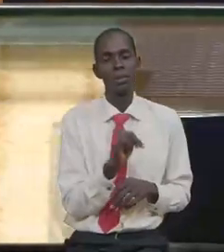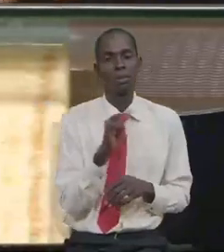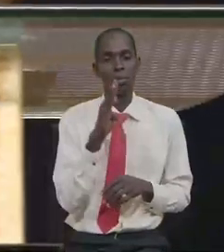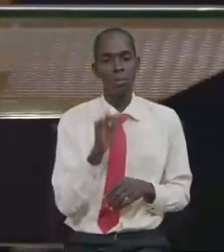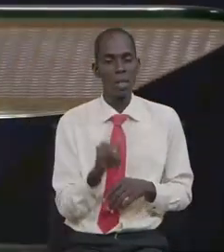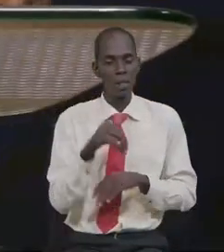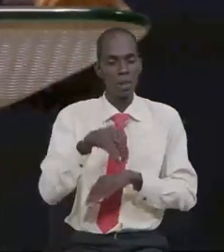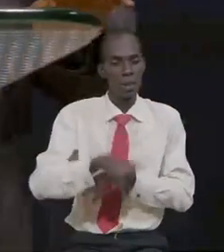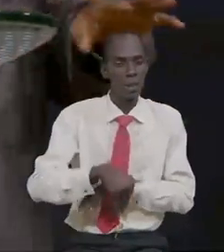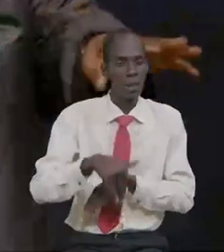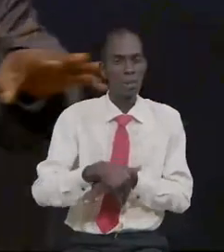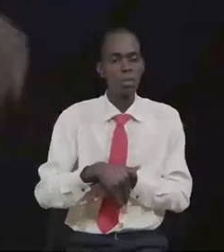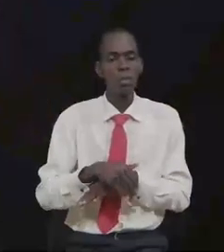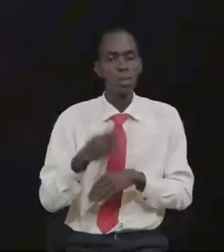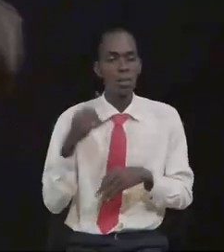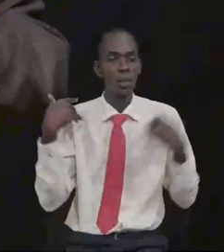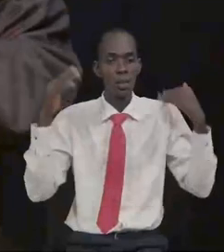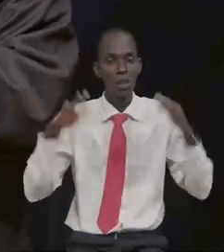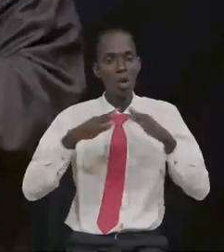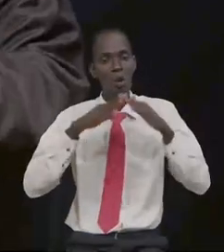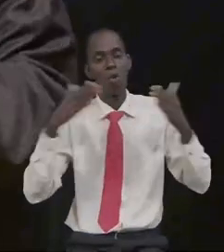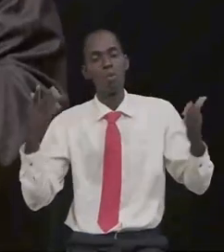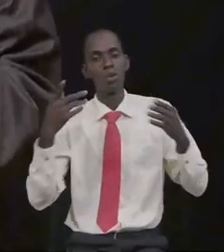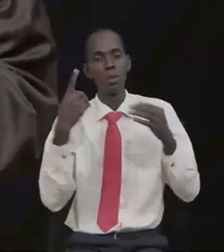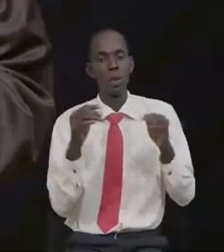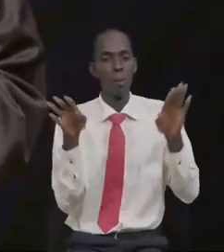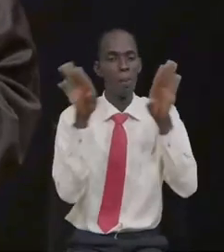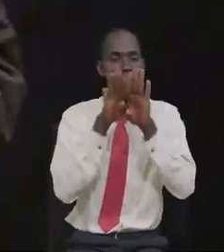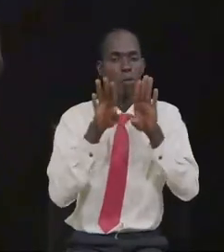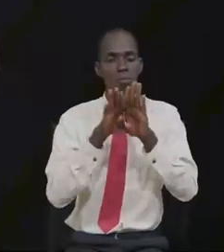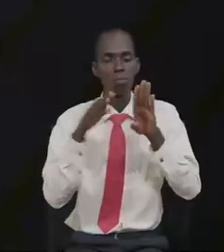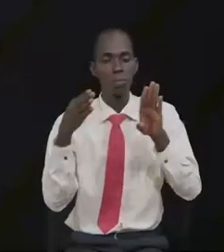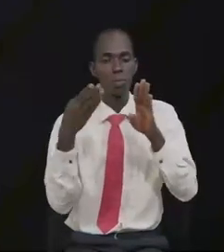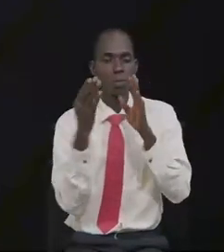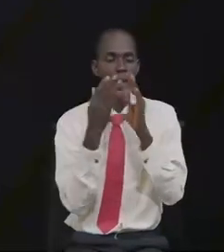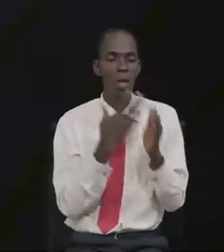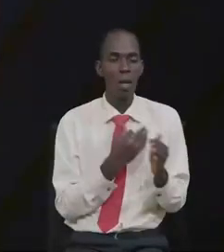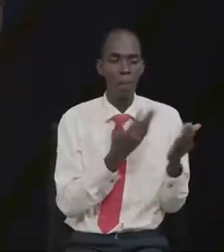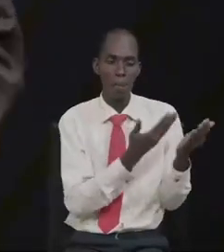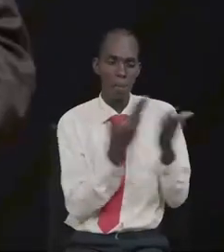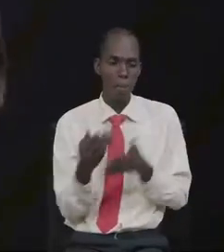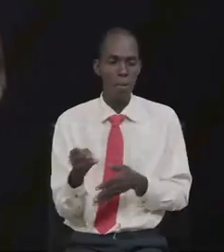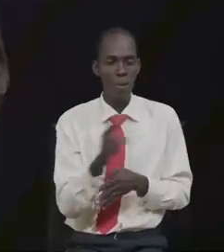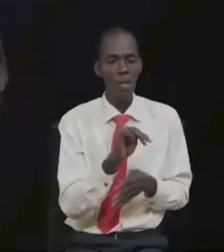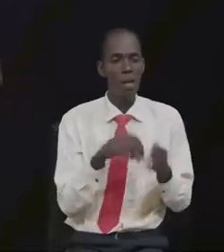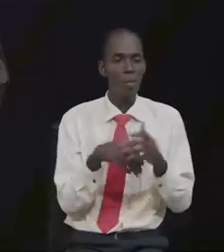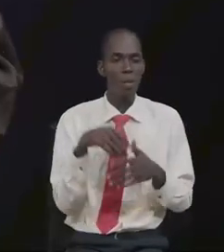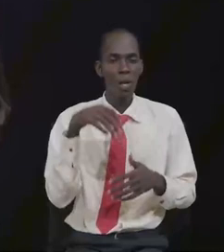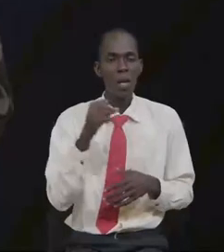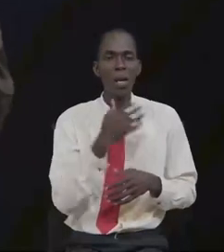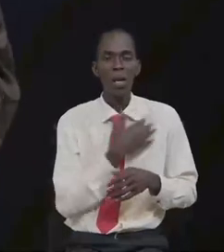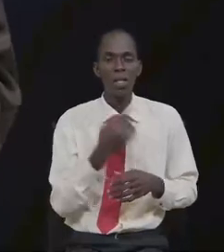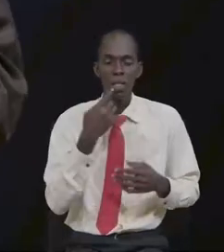ouvert pendant la nuit les portes de la prison, les fit sortir et leur dit, verset